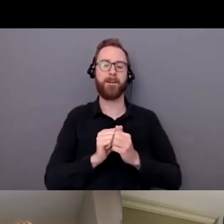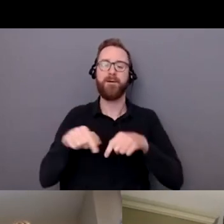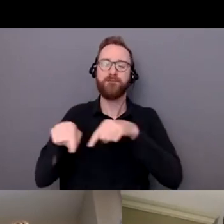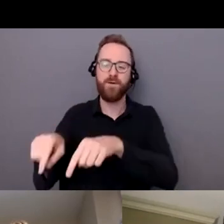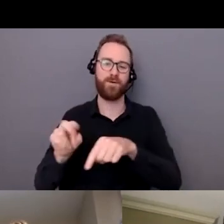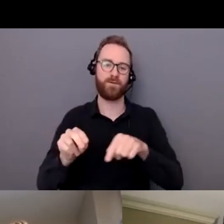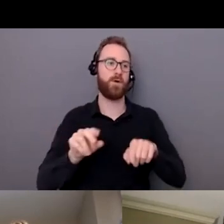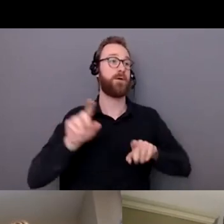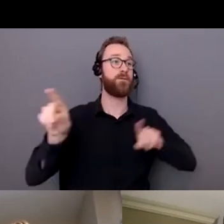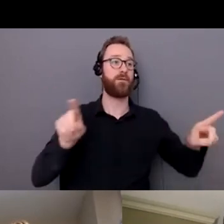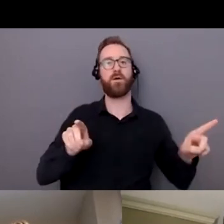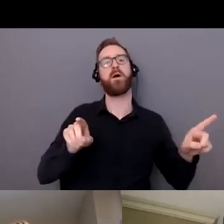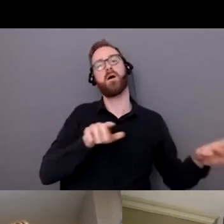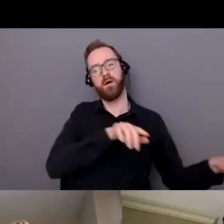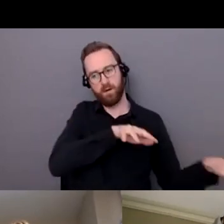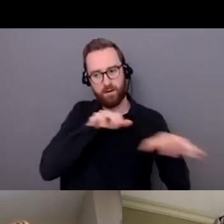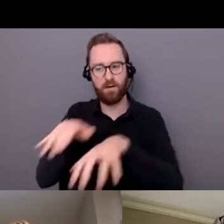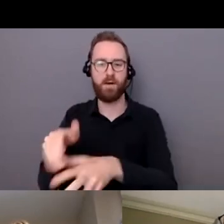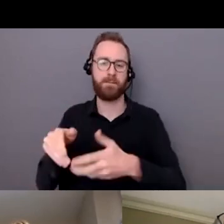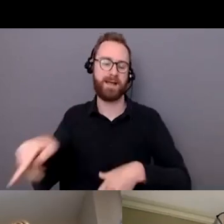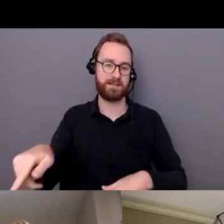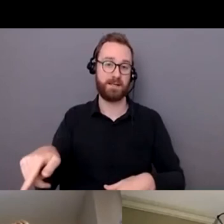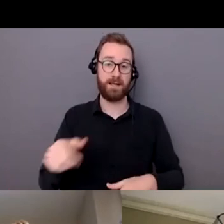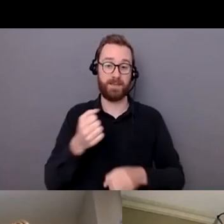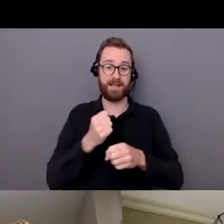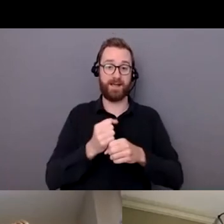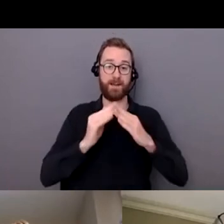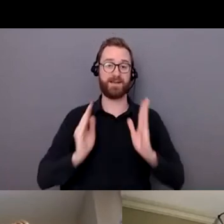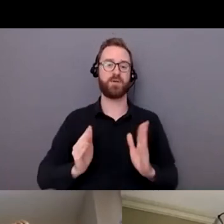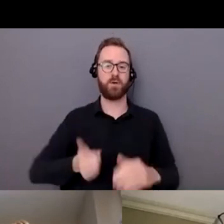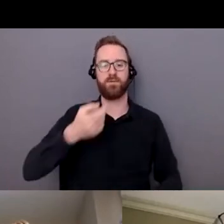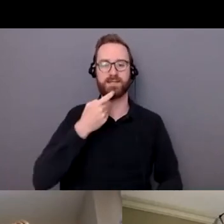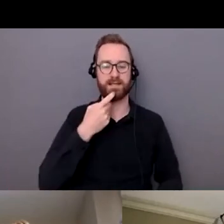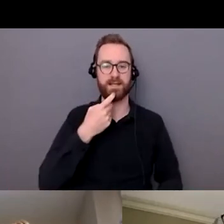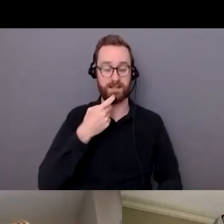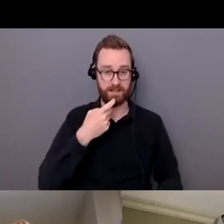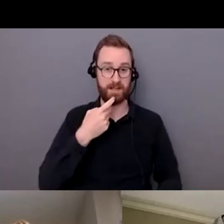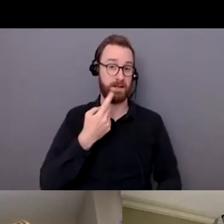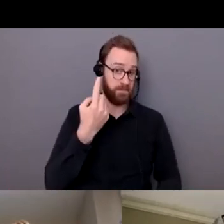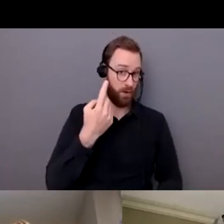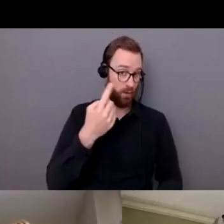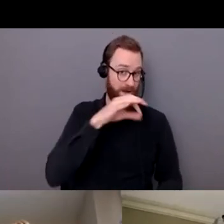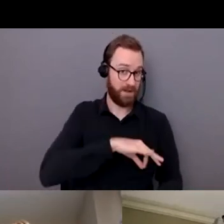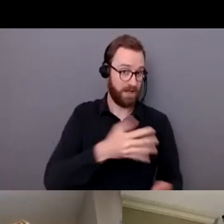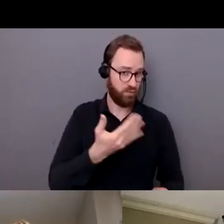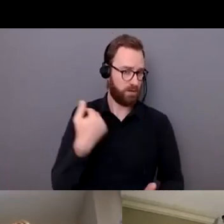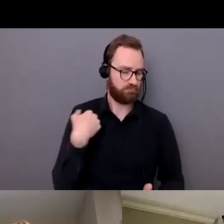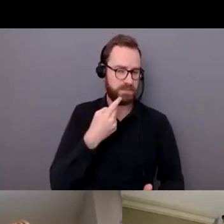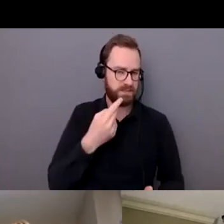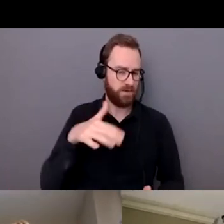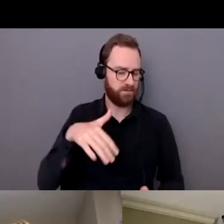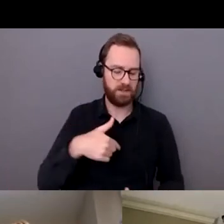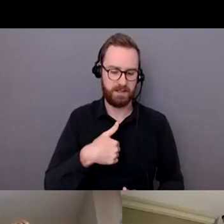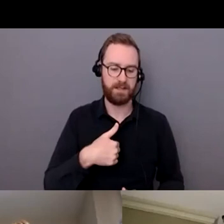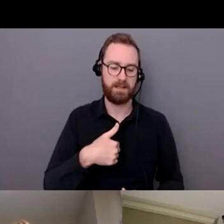gens de partout. Fait qu'en télétravail, pour nous, c'est plus facile. Moi, j'ai des gens, mais avec le télétravail, aussi, un des avantages qu'on a eu, je ne l'ai pas nommé tantôt,